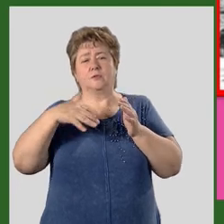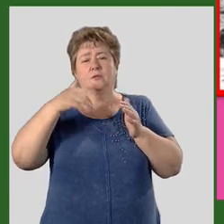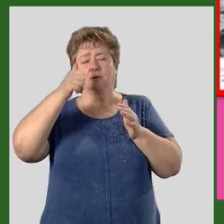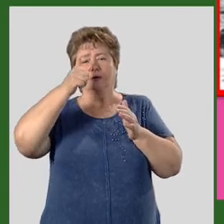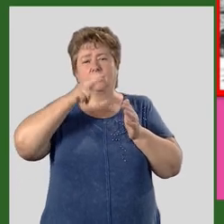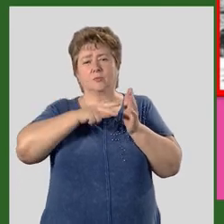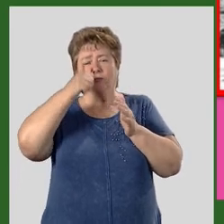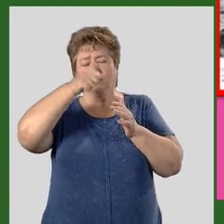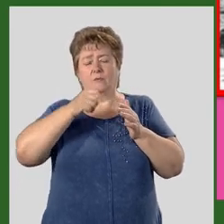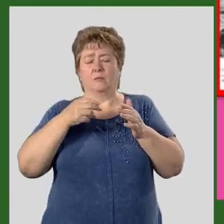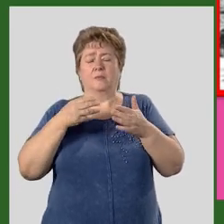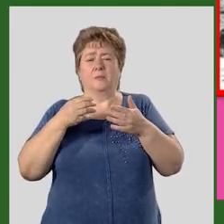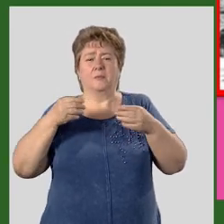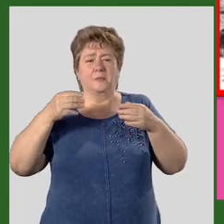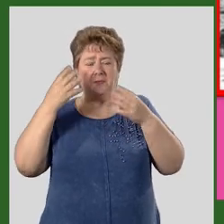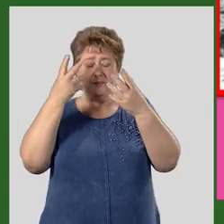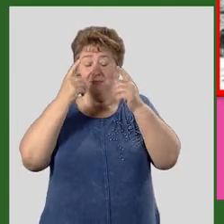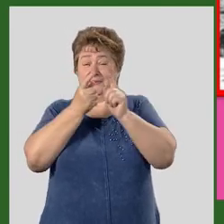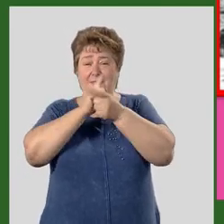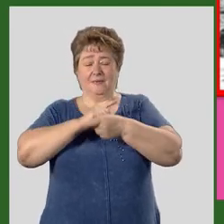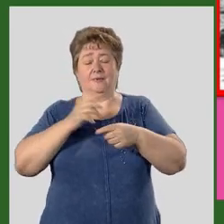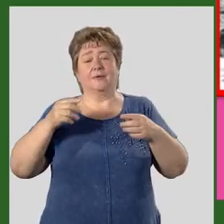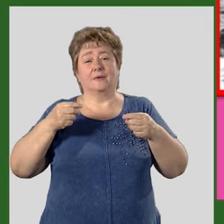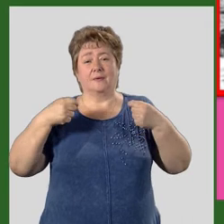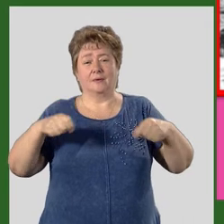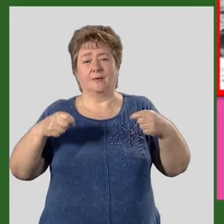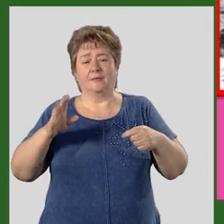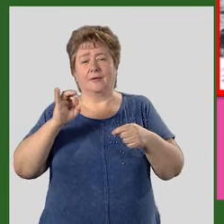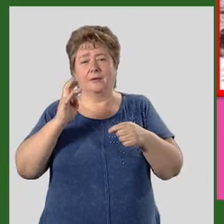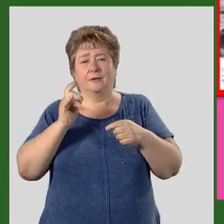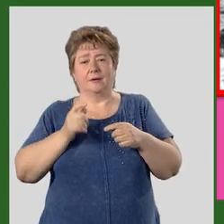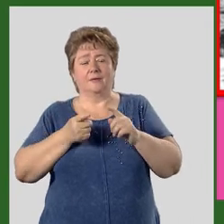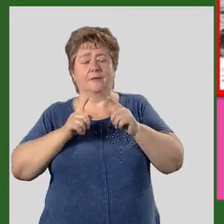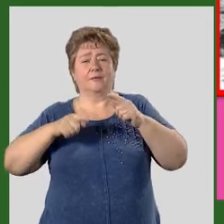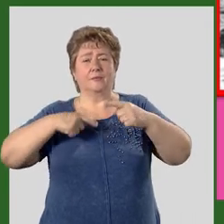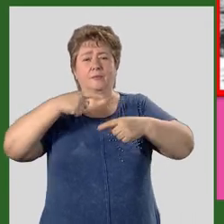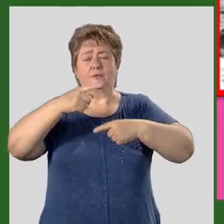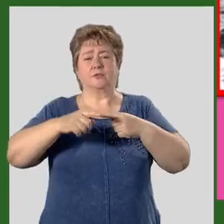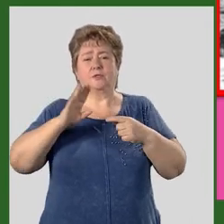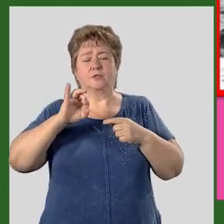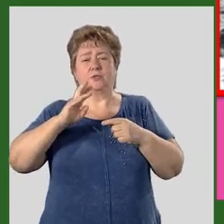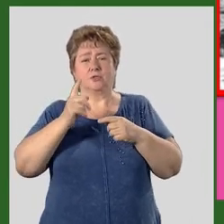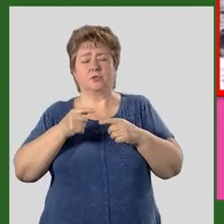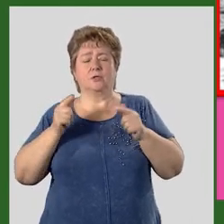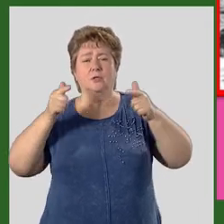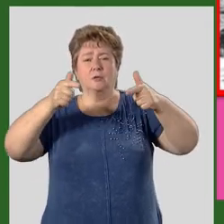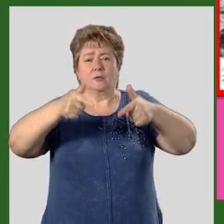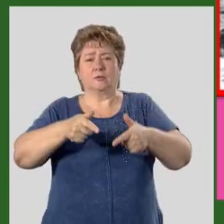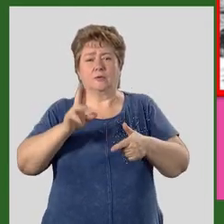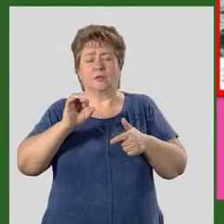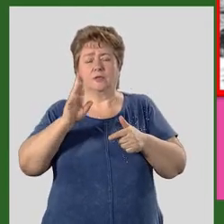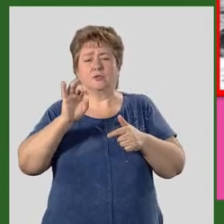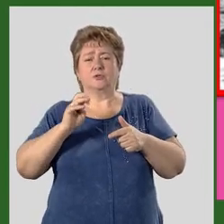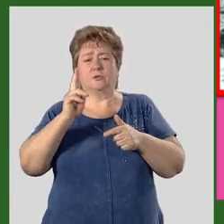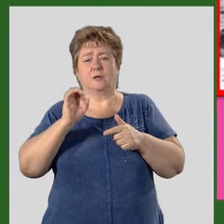1858 года под видом мусульманского купца Чакан Валиханов перешел через Тяньшань и прибыл в